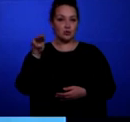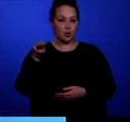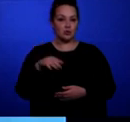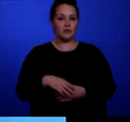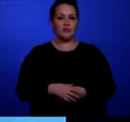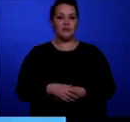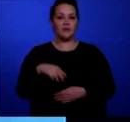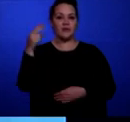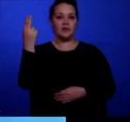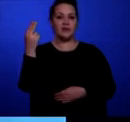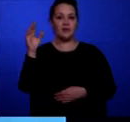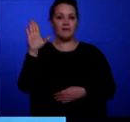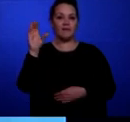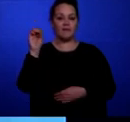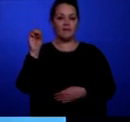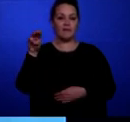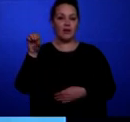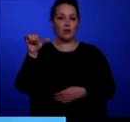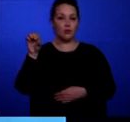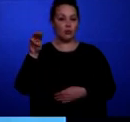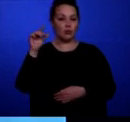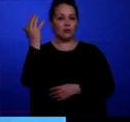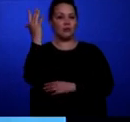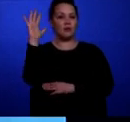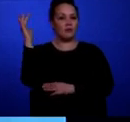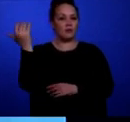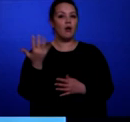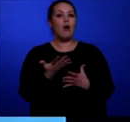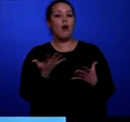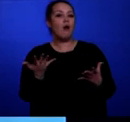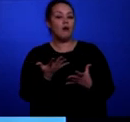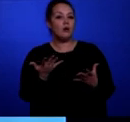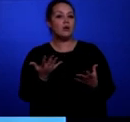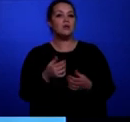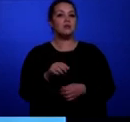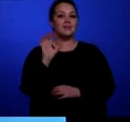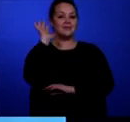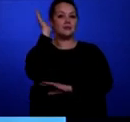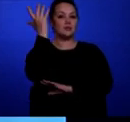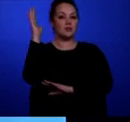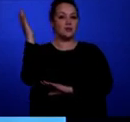Цветут деревья. Какие деревья цветут?